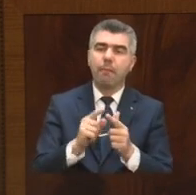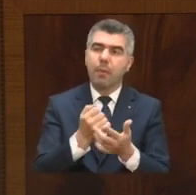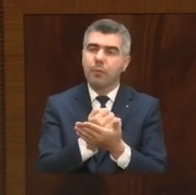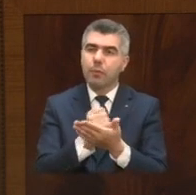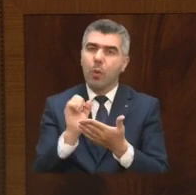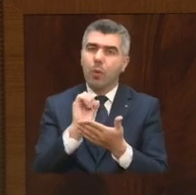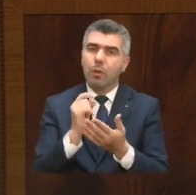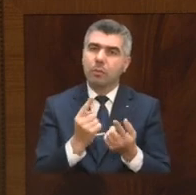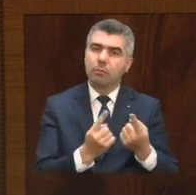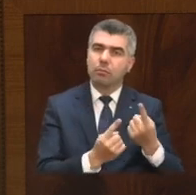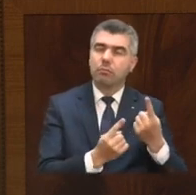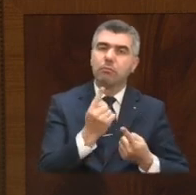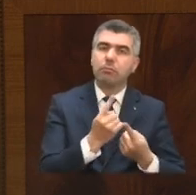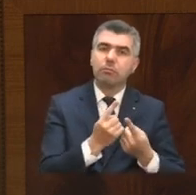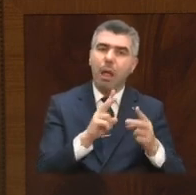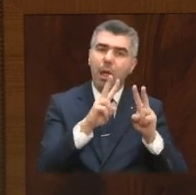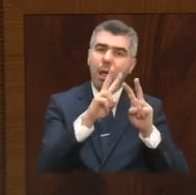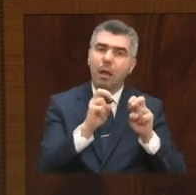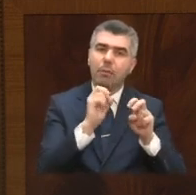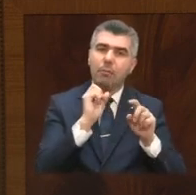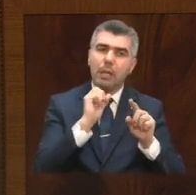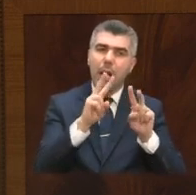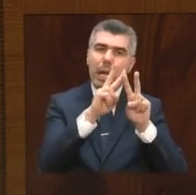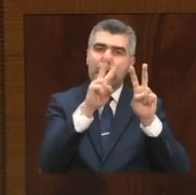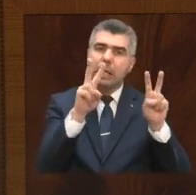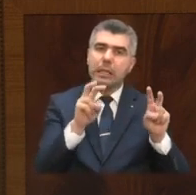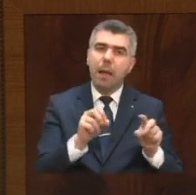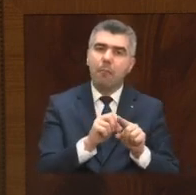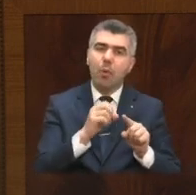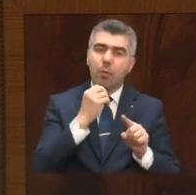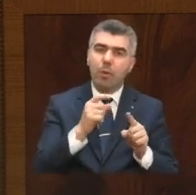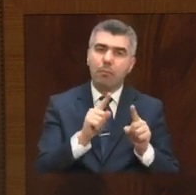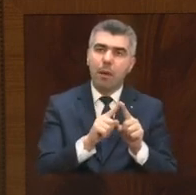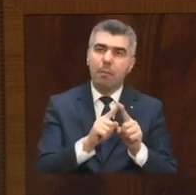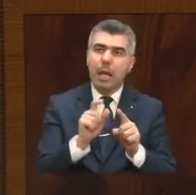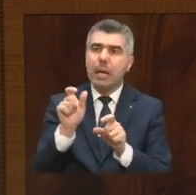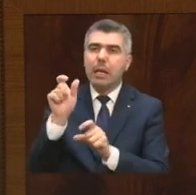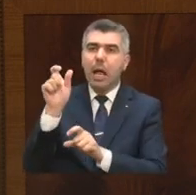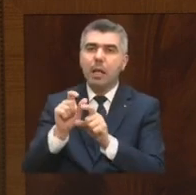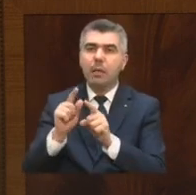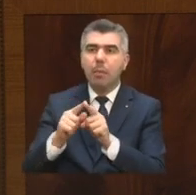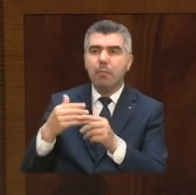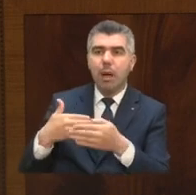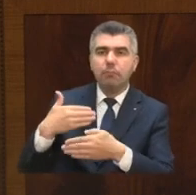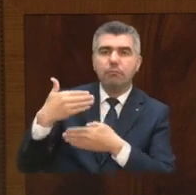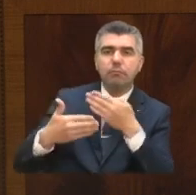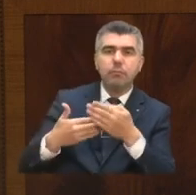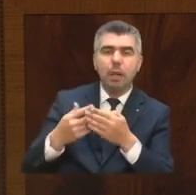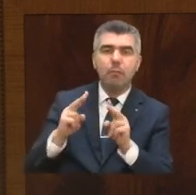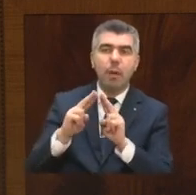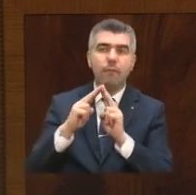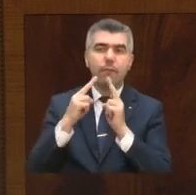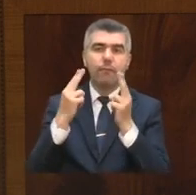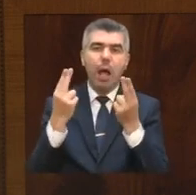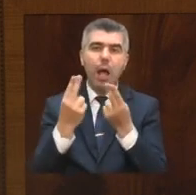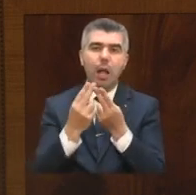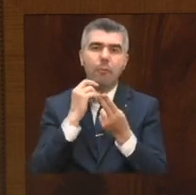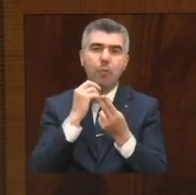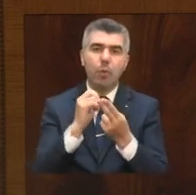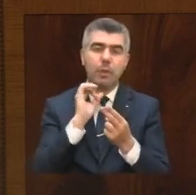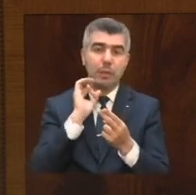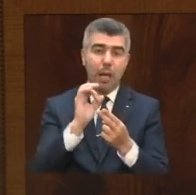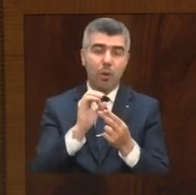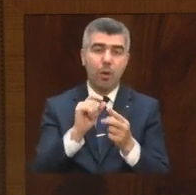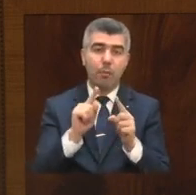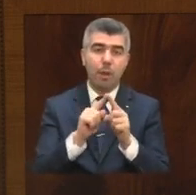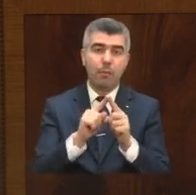الغى حتى بحث التخرج فاي راس مال بشري مؤهل في ظل التنافسيه الدوليه سنوفر نظام